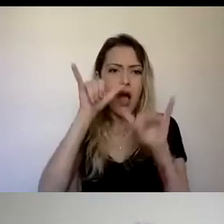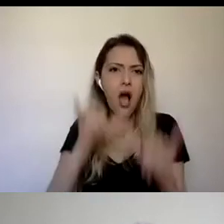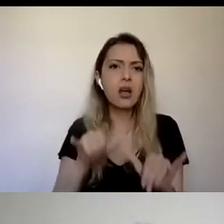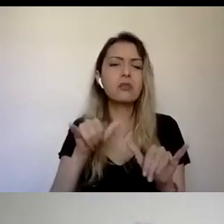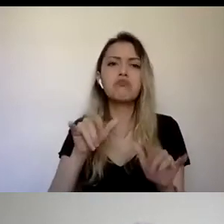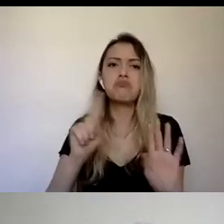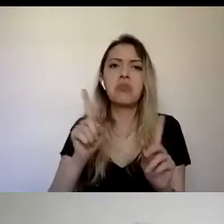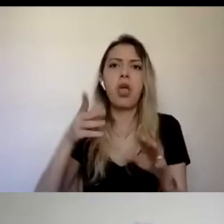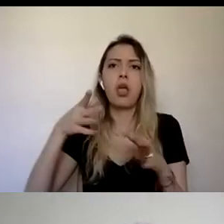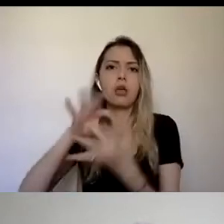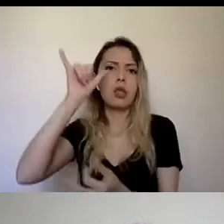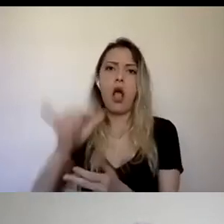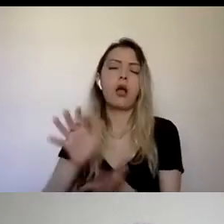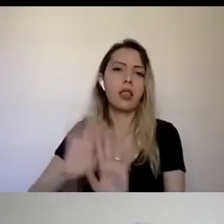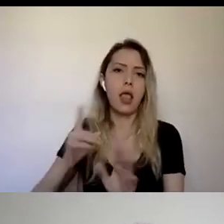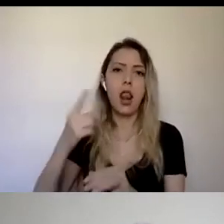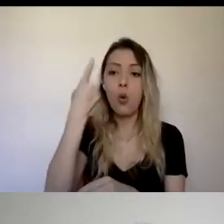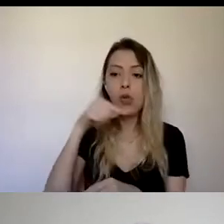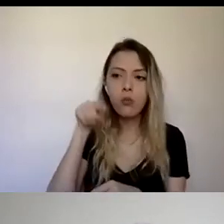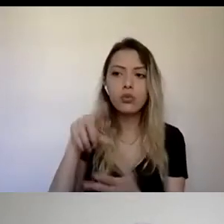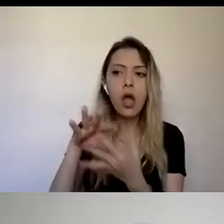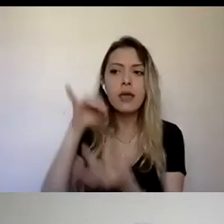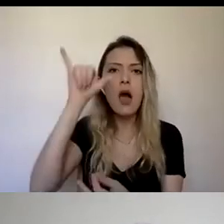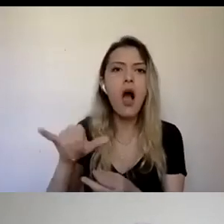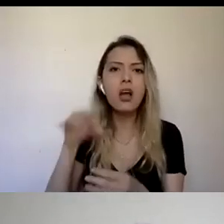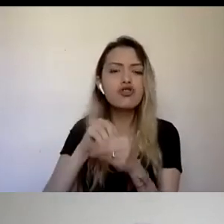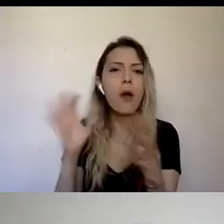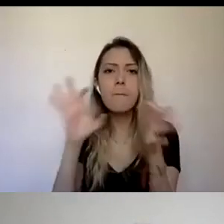hakkı nedir diye bakarak belki başlamakta fayda var.